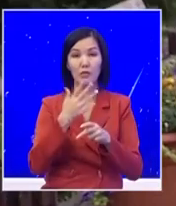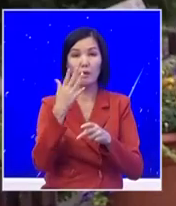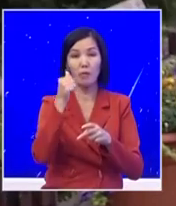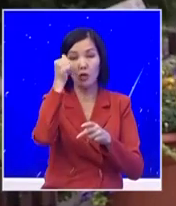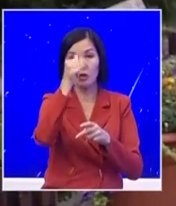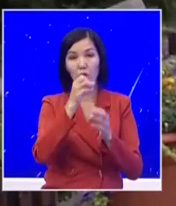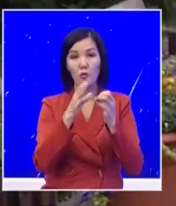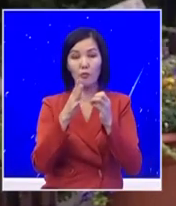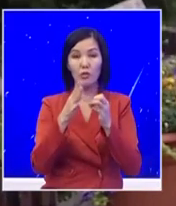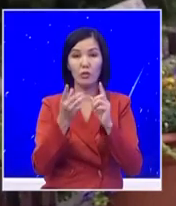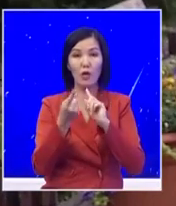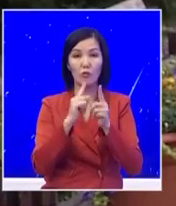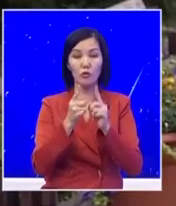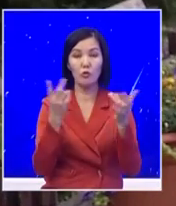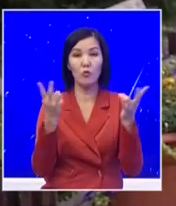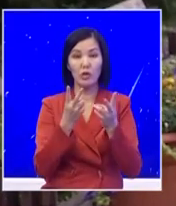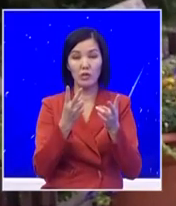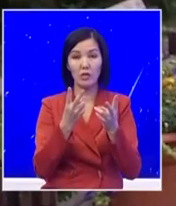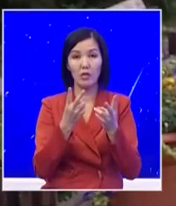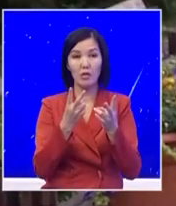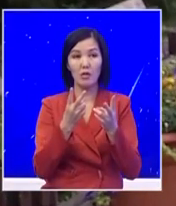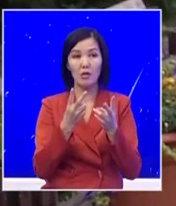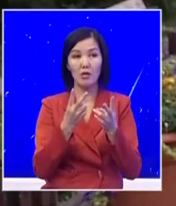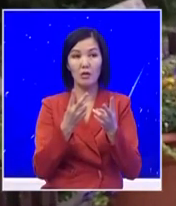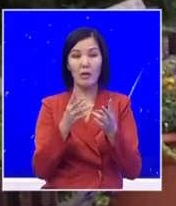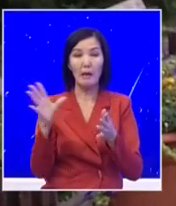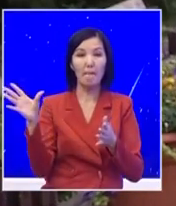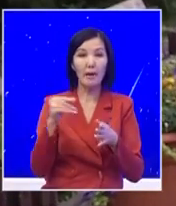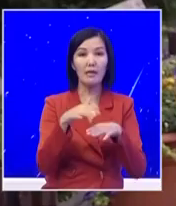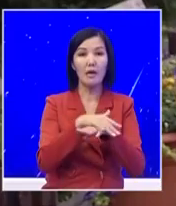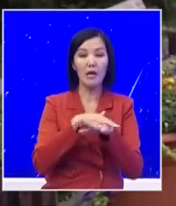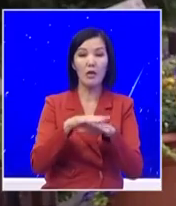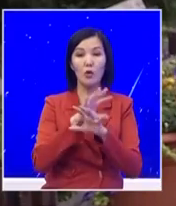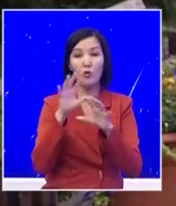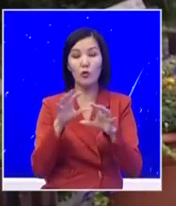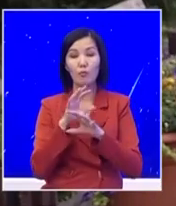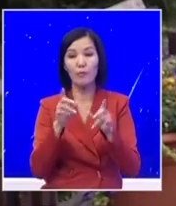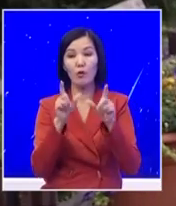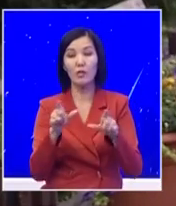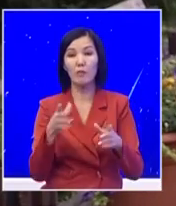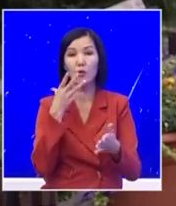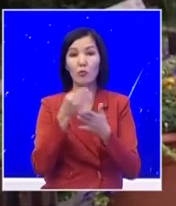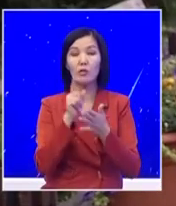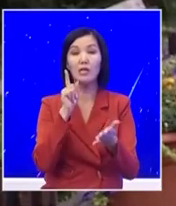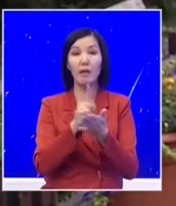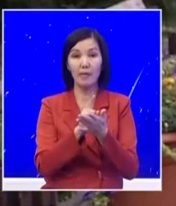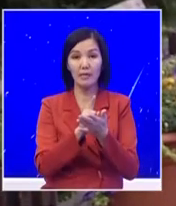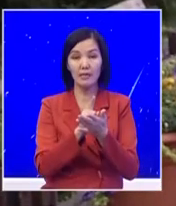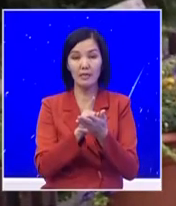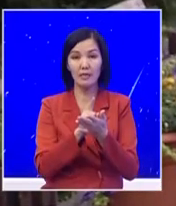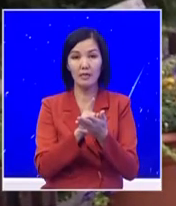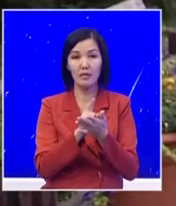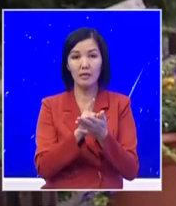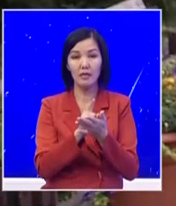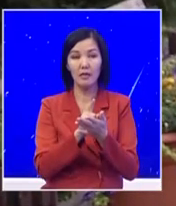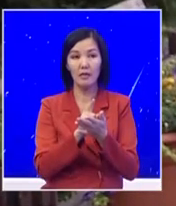кейбіреуі 15 жылда айырбасталуы қажет. Бұл ортақ мүлік болып саналғаннан кейін оның күтіп баптауды азаматтардың өзінің жеке